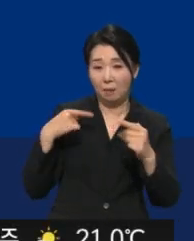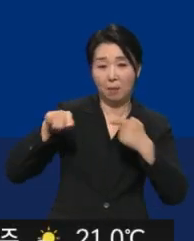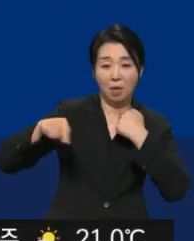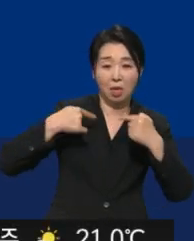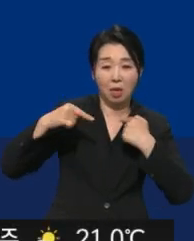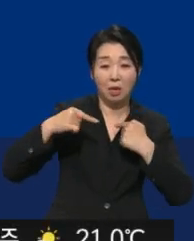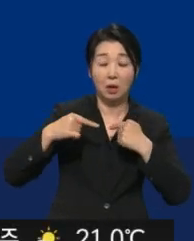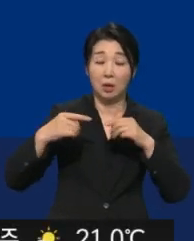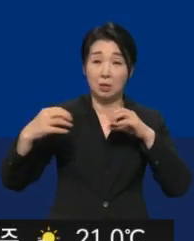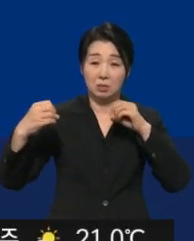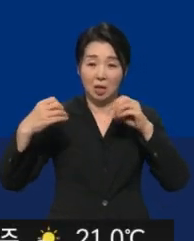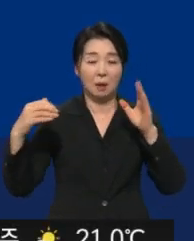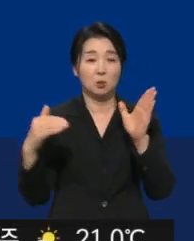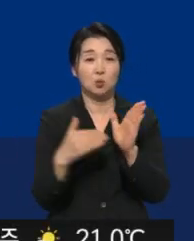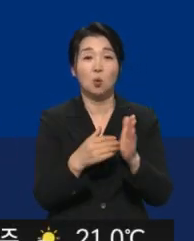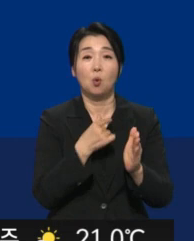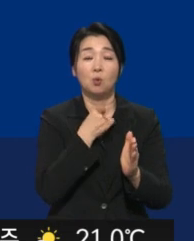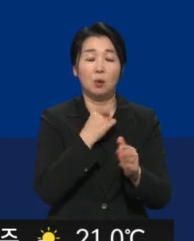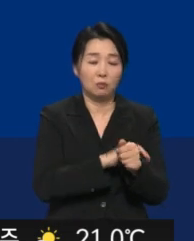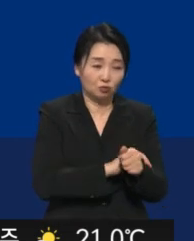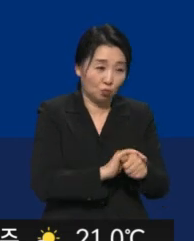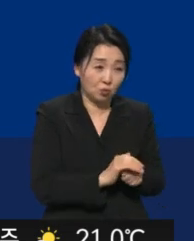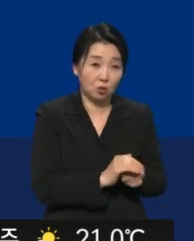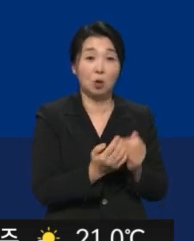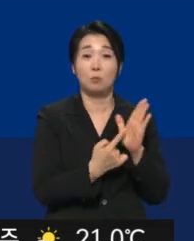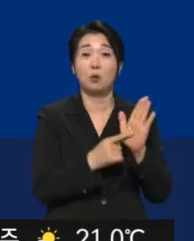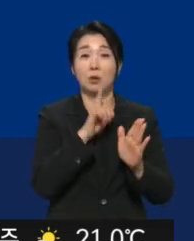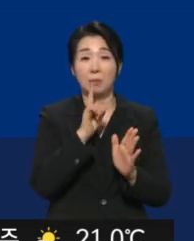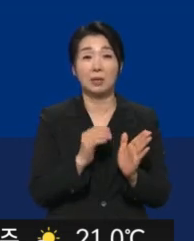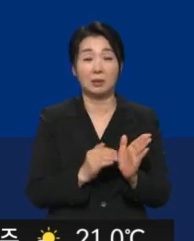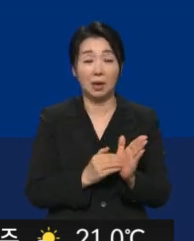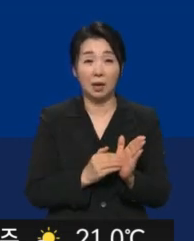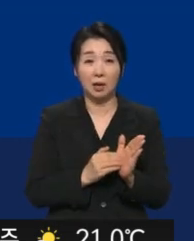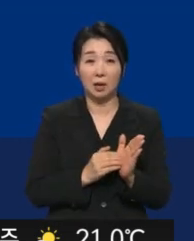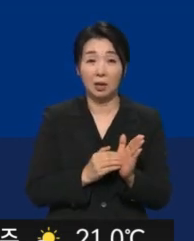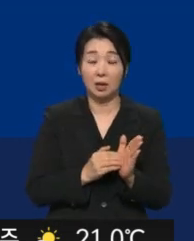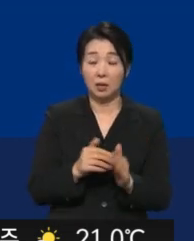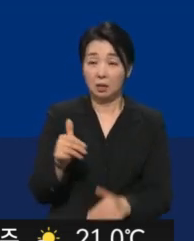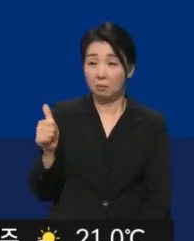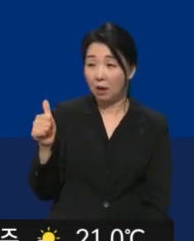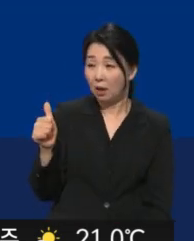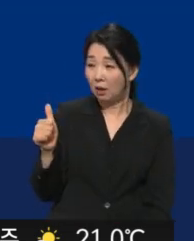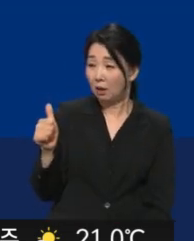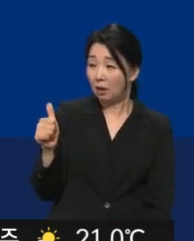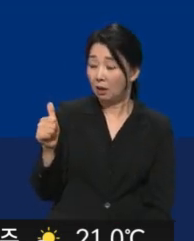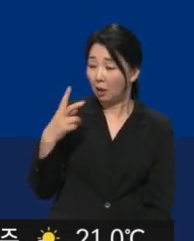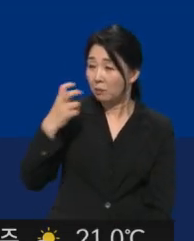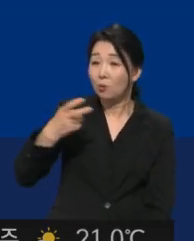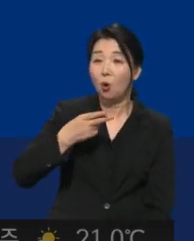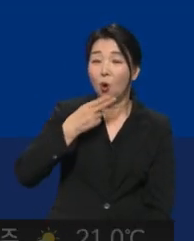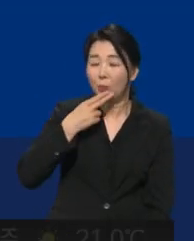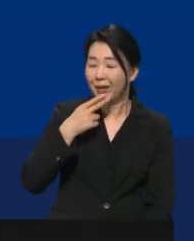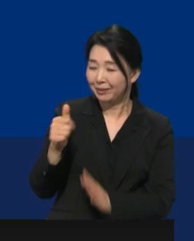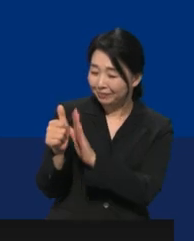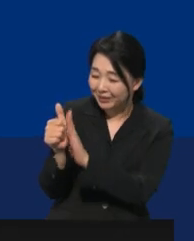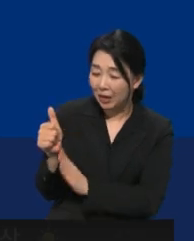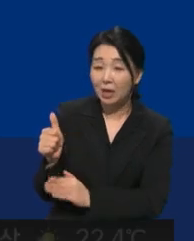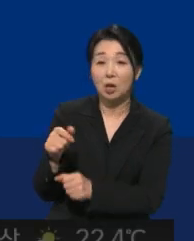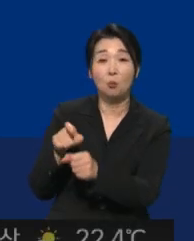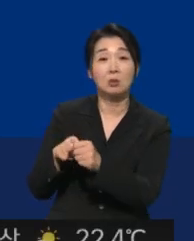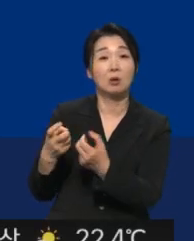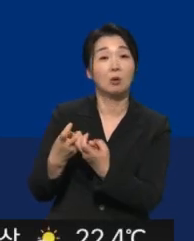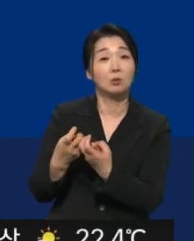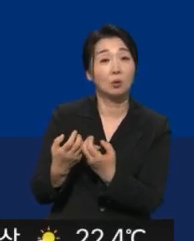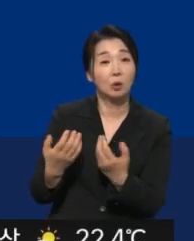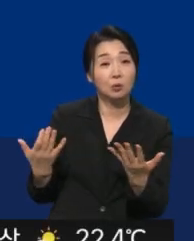대화를 종결하기 위한 수동적인 표현이라고 했다. 또 박 시장에게 밉보이지 않고 그를 달래기 위해 어쩔 수